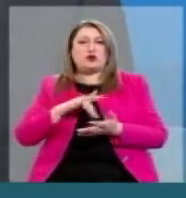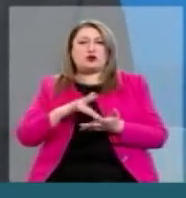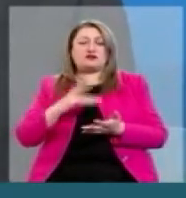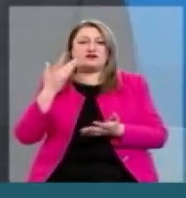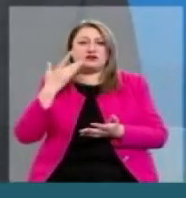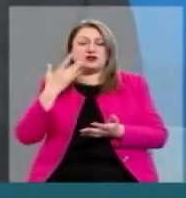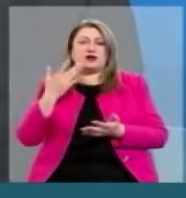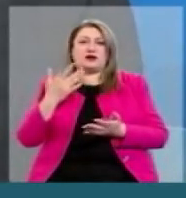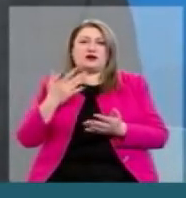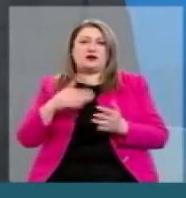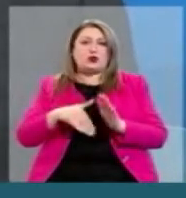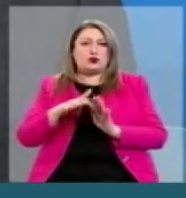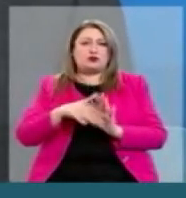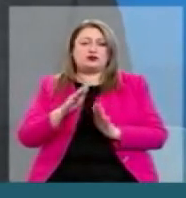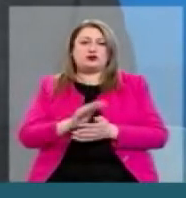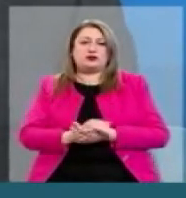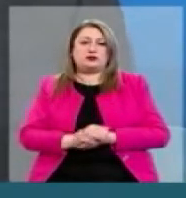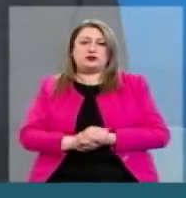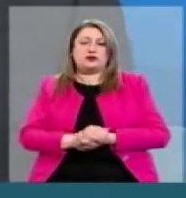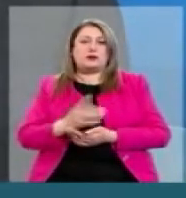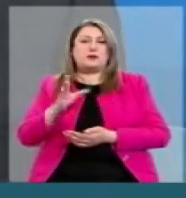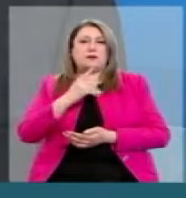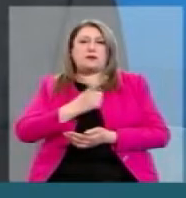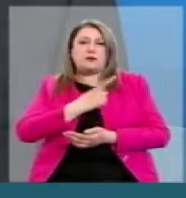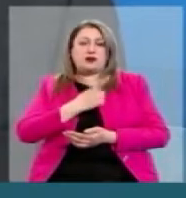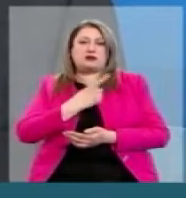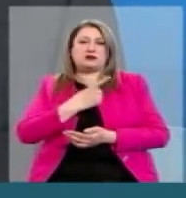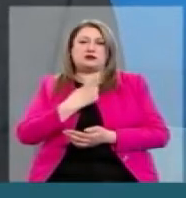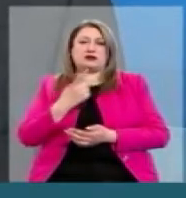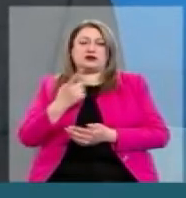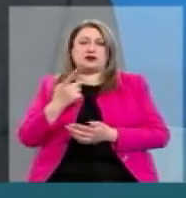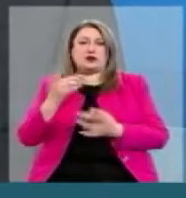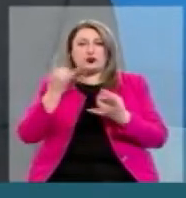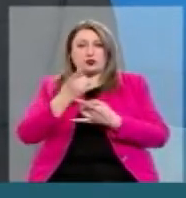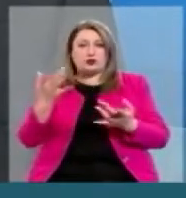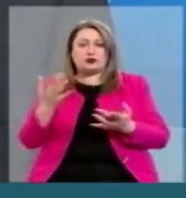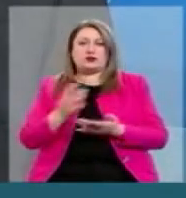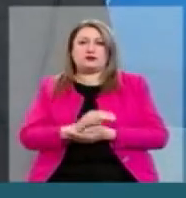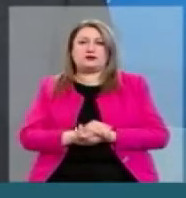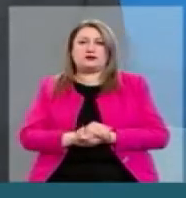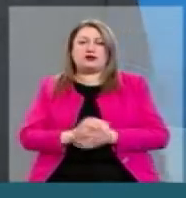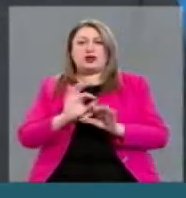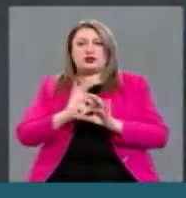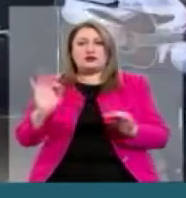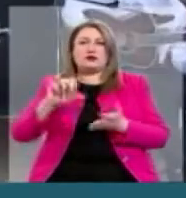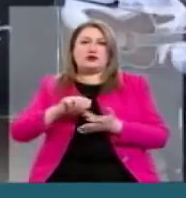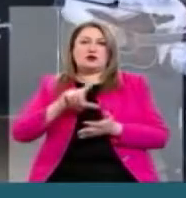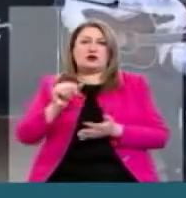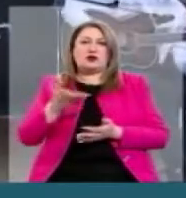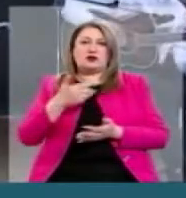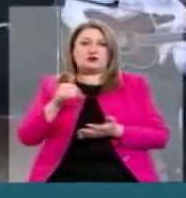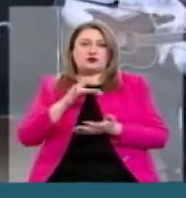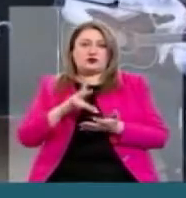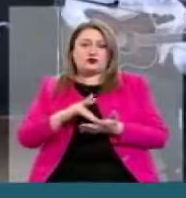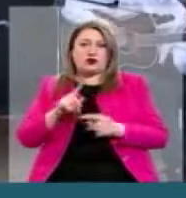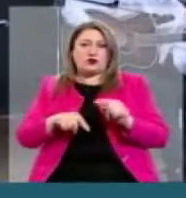республикалық додаларда да лайықты қорғап, жүлделі орындар еленіп жүр. Жергілікті шығармашылық ұжымдарына тек табыс тілеймін. Лисаков